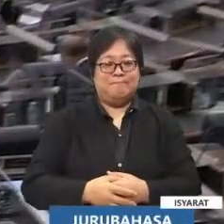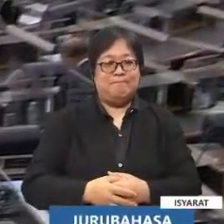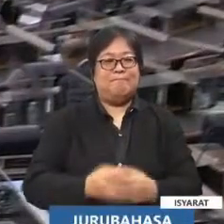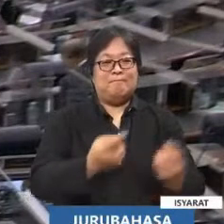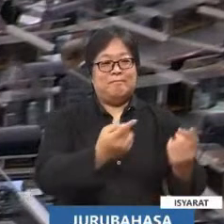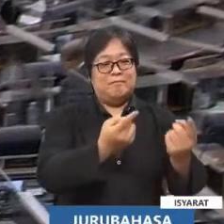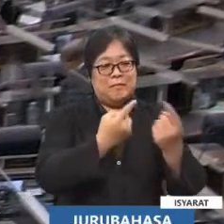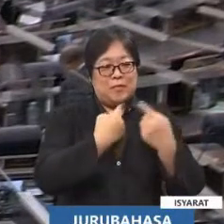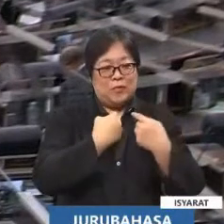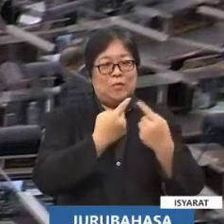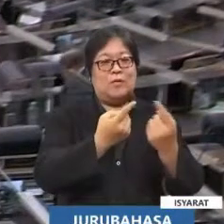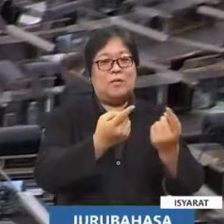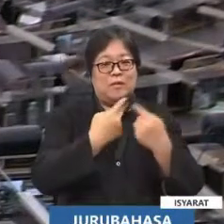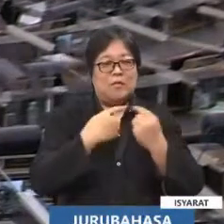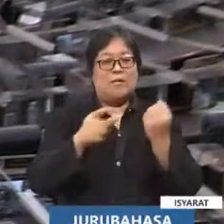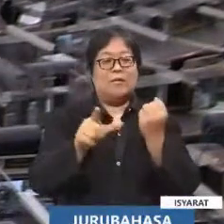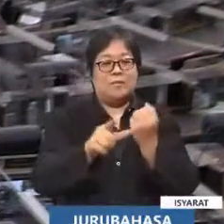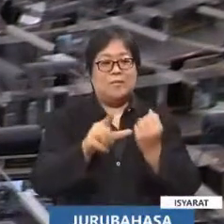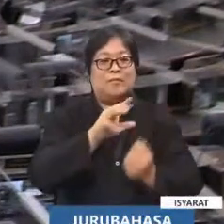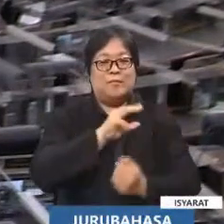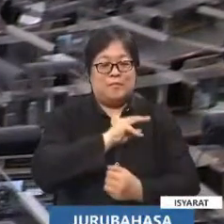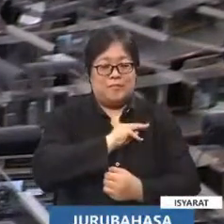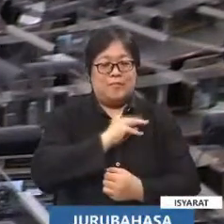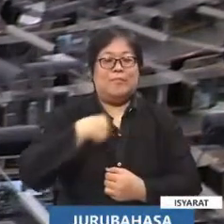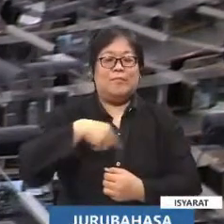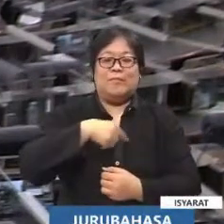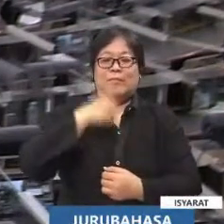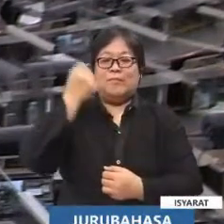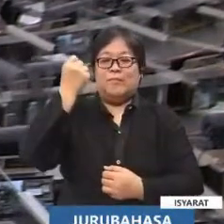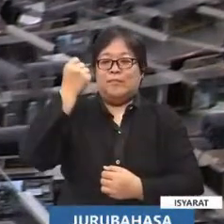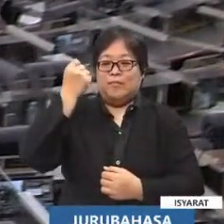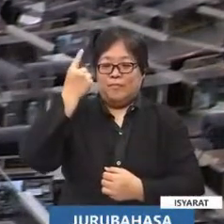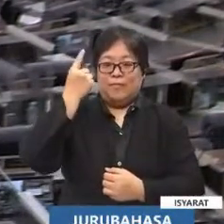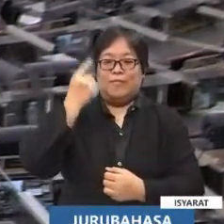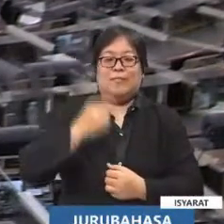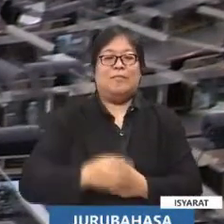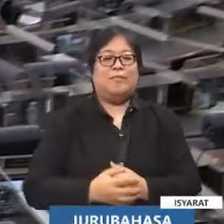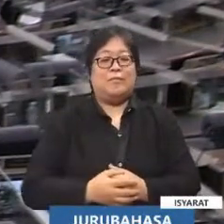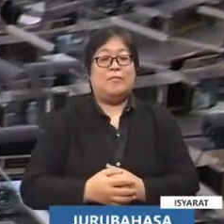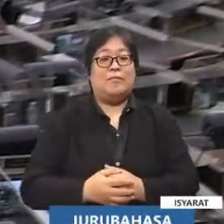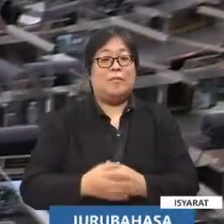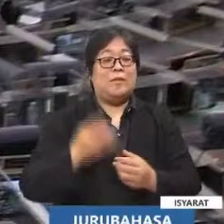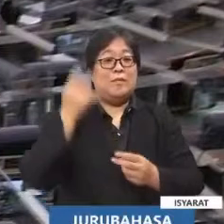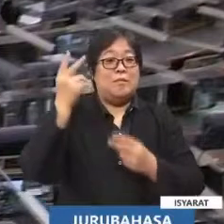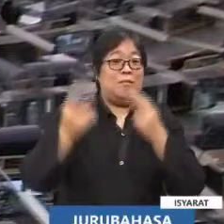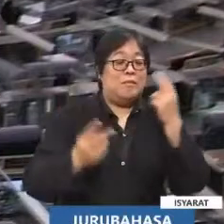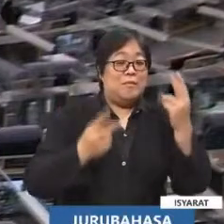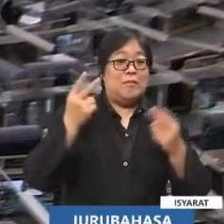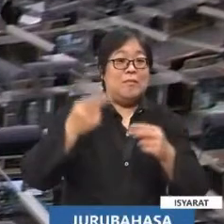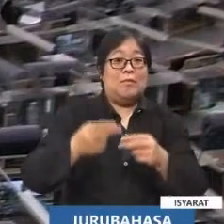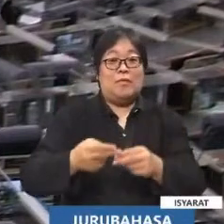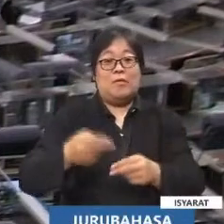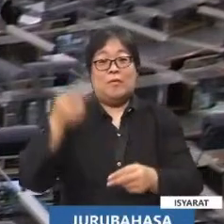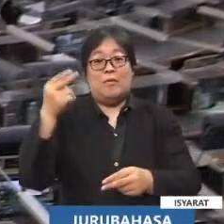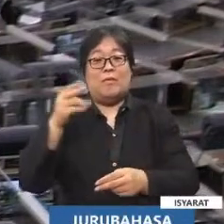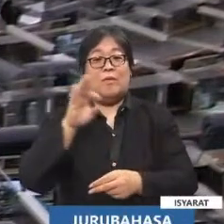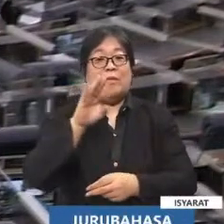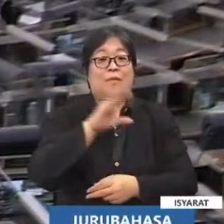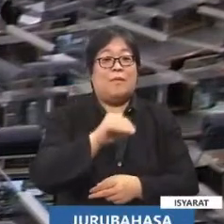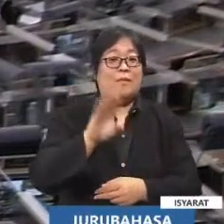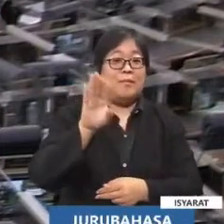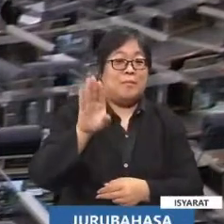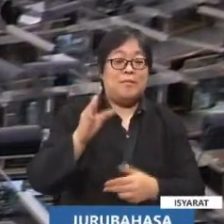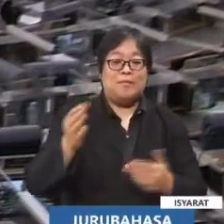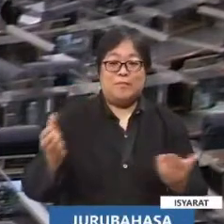Mendengar jawapan daripada Timbalan Menteri tadi, kita memahami bahawa industri pelancongan, perhotelan dan F&B ini